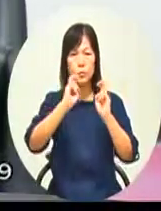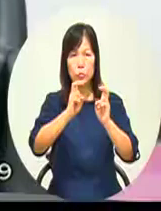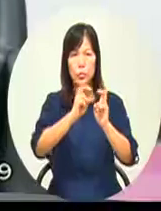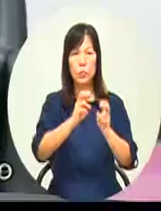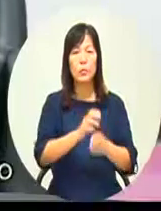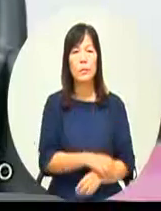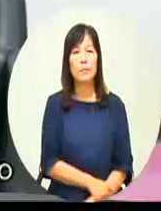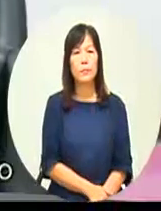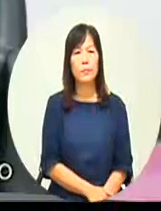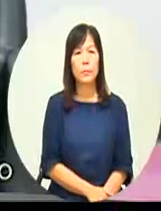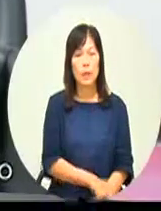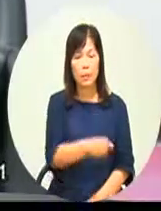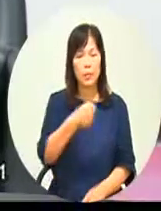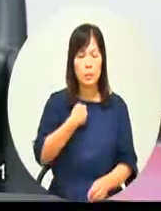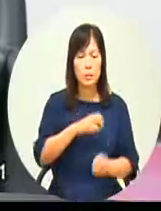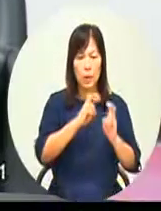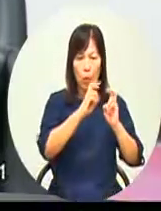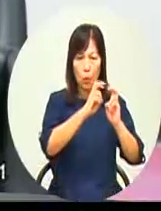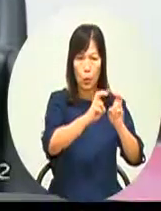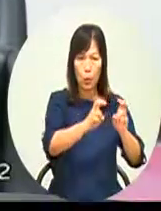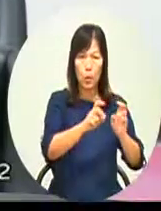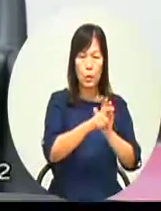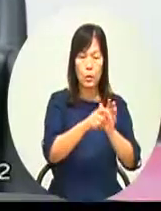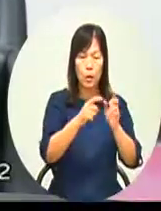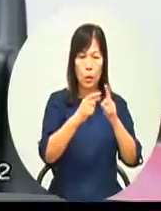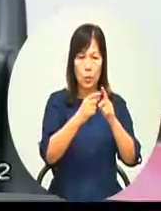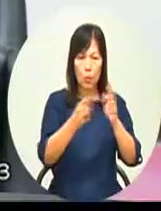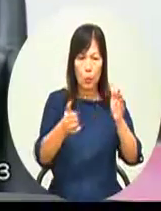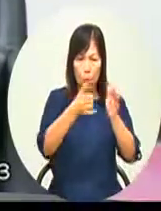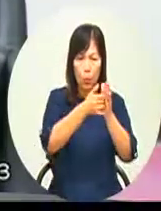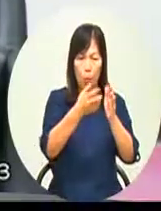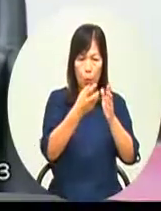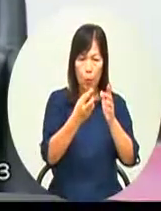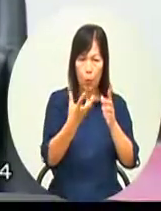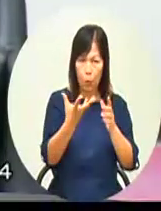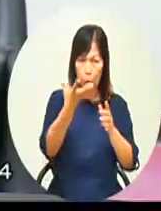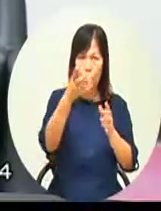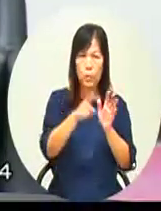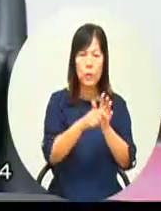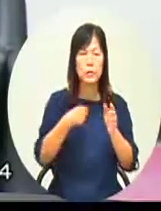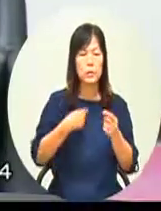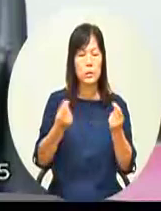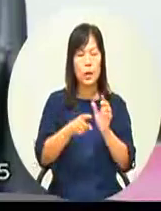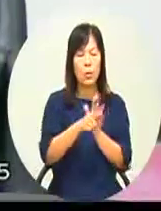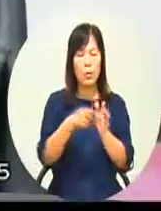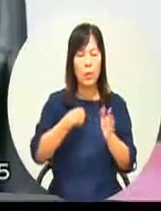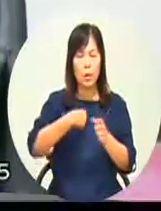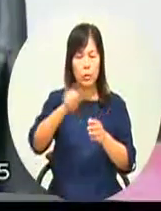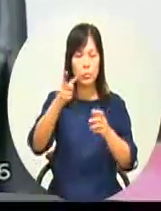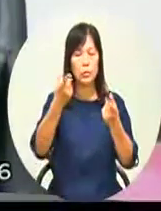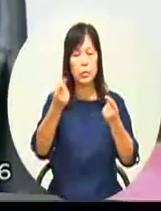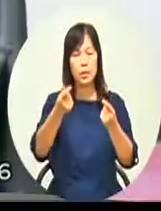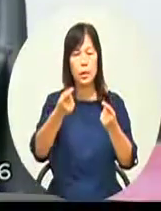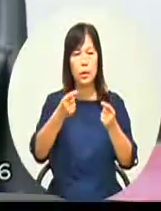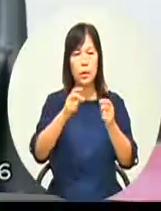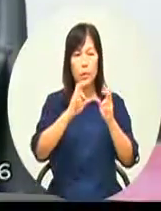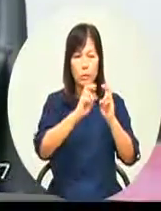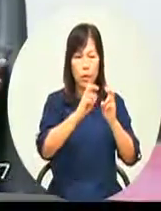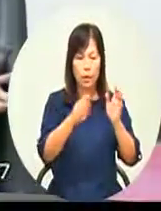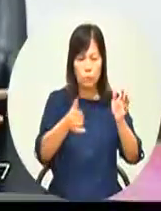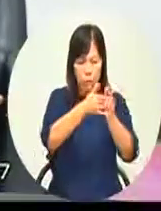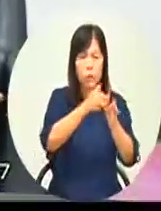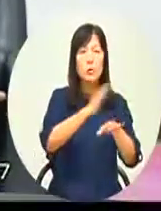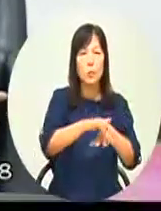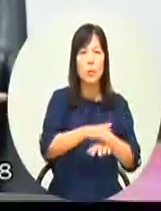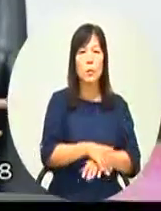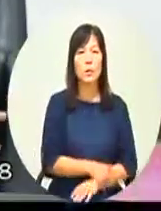那现在我们都知道捷运是越来越多人搭乘，包括本席如果要到市区的话也会去搭乘捷运，然